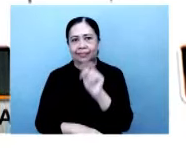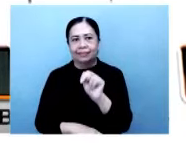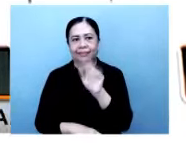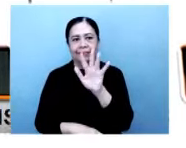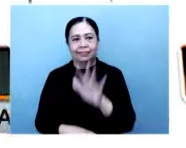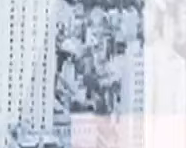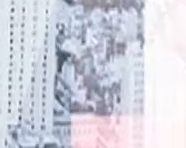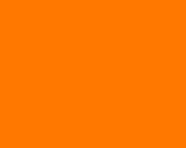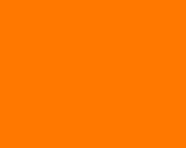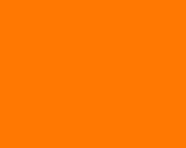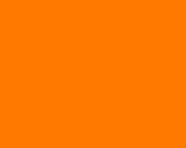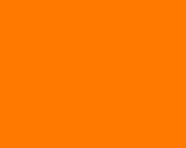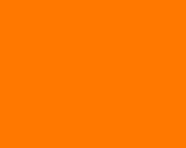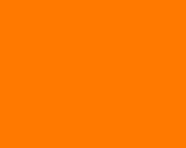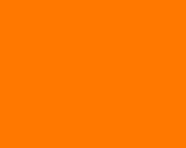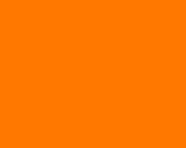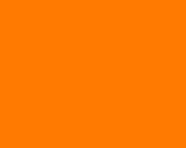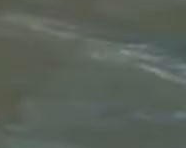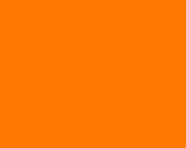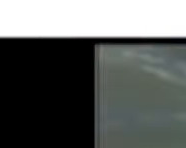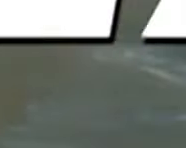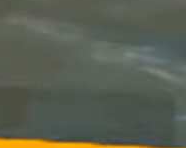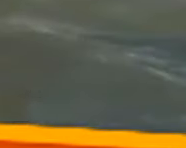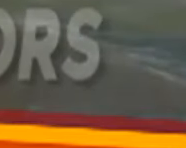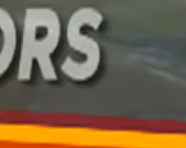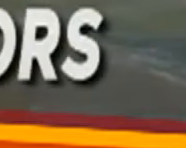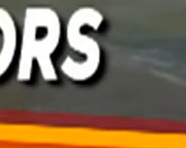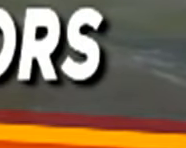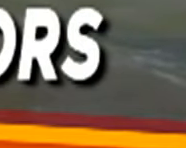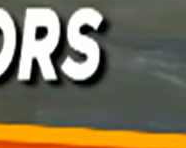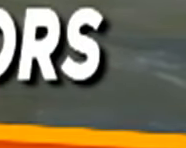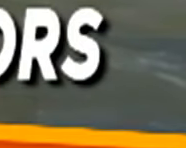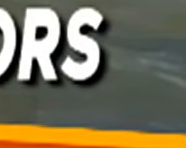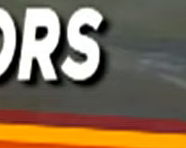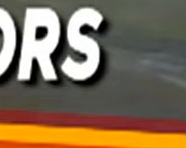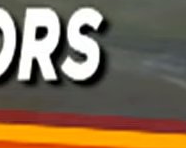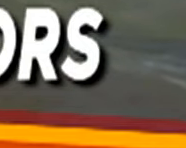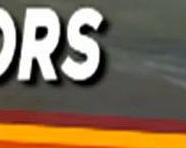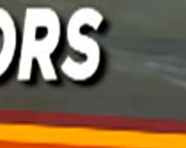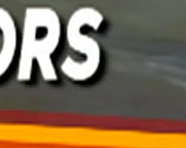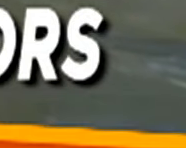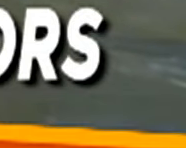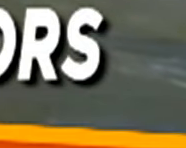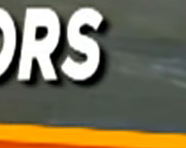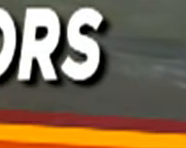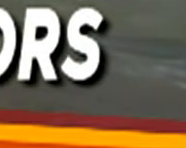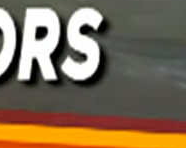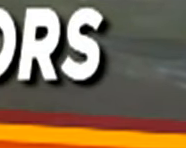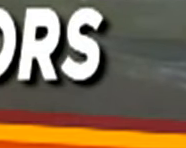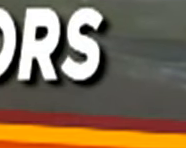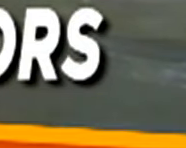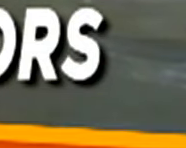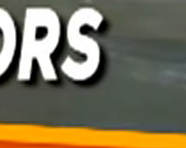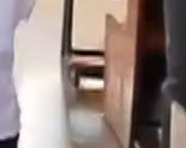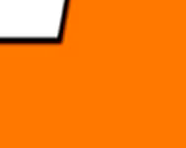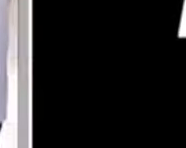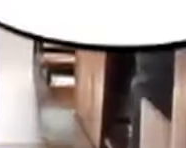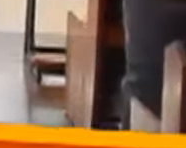News 5. Susunod, pamilya ni Mark Bingris nagbonding sa beach sa gitna ng cheating